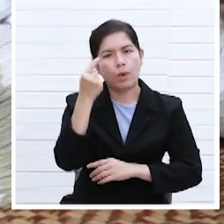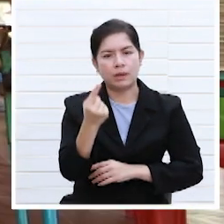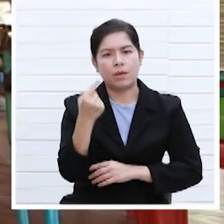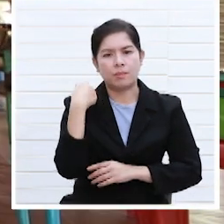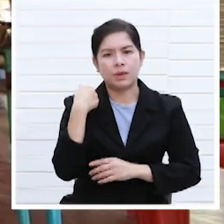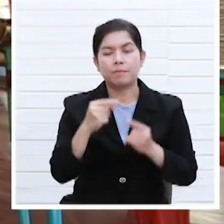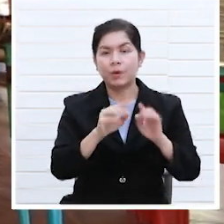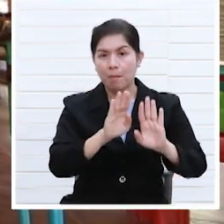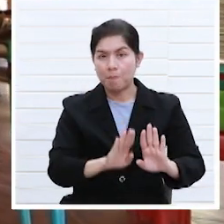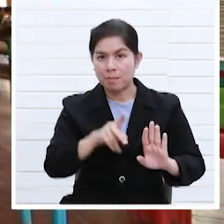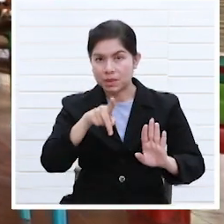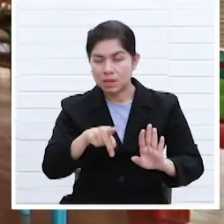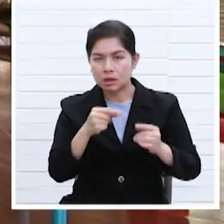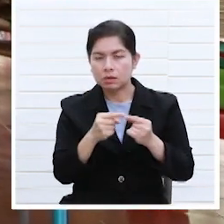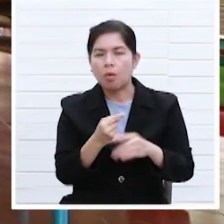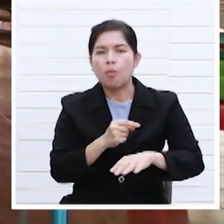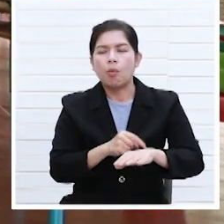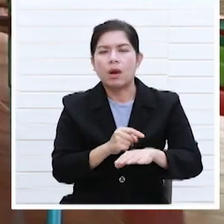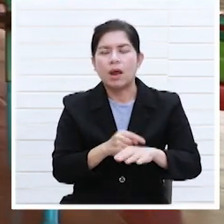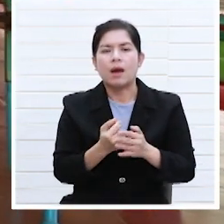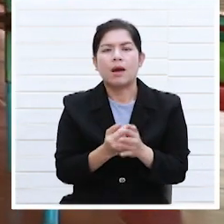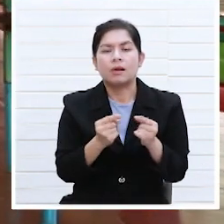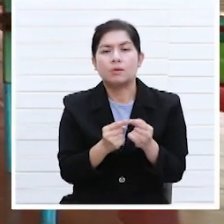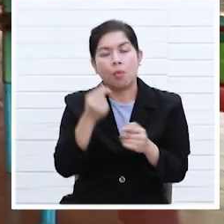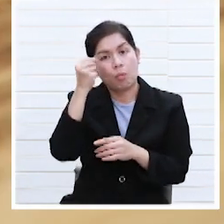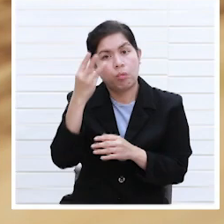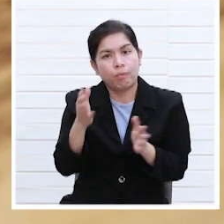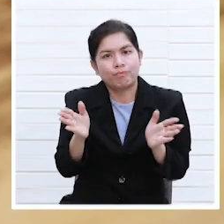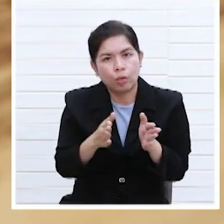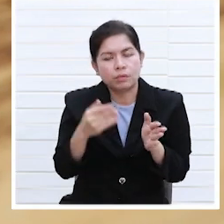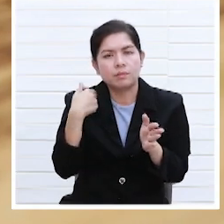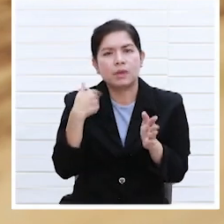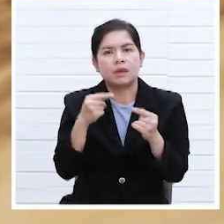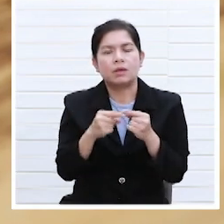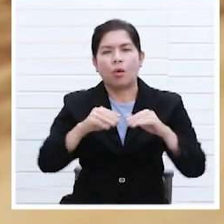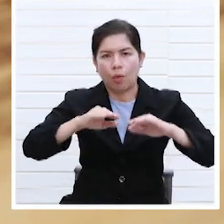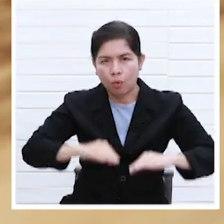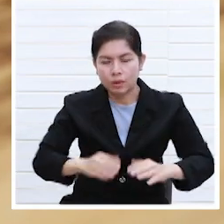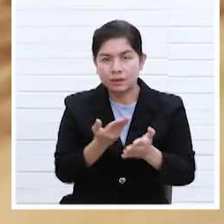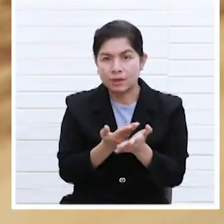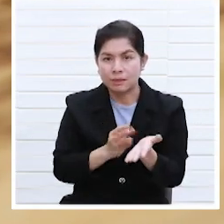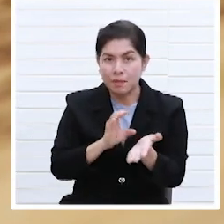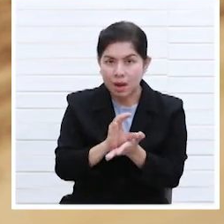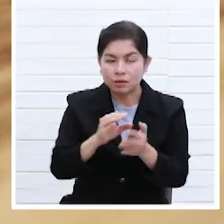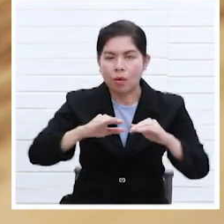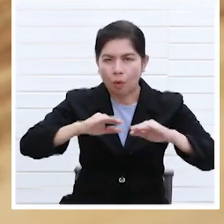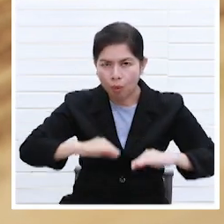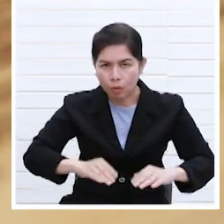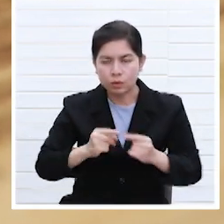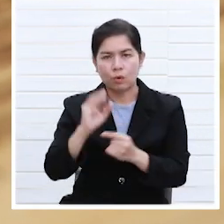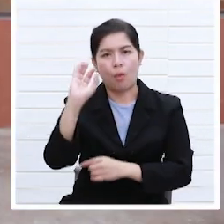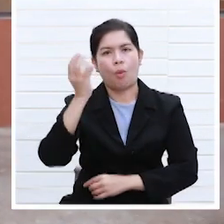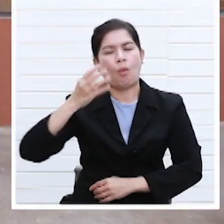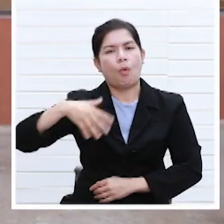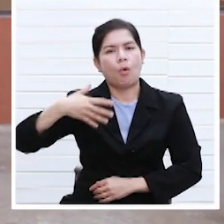เดียวข้อดีของเขาก็คือลดระยะเวลาลดค่าแรงลดต้นทุนลดโล